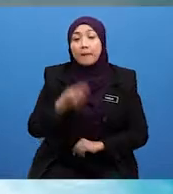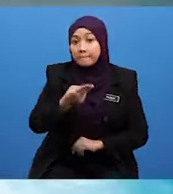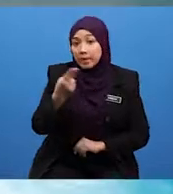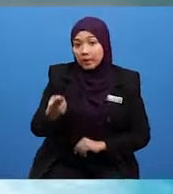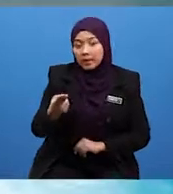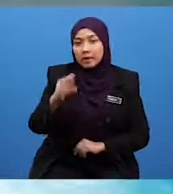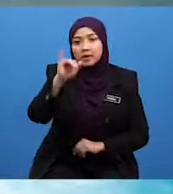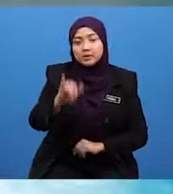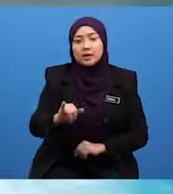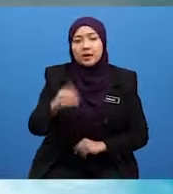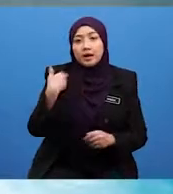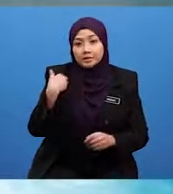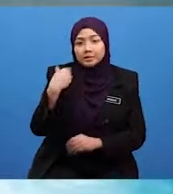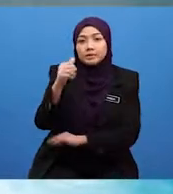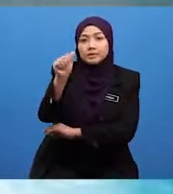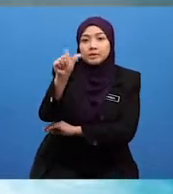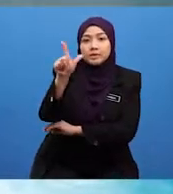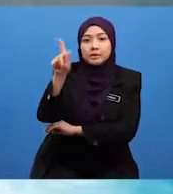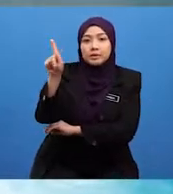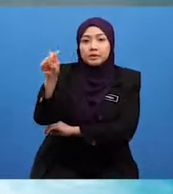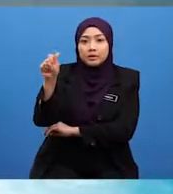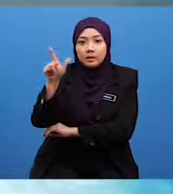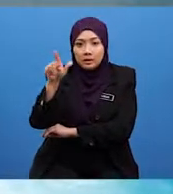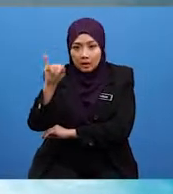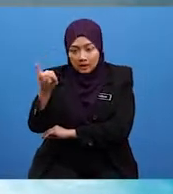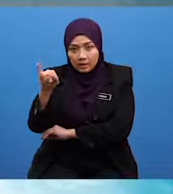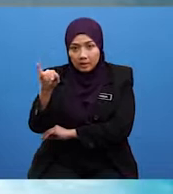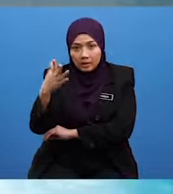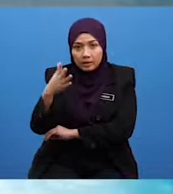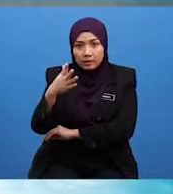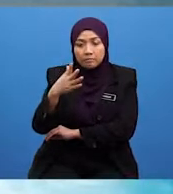Bahan-bahan yang bersifat alkali adalah peria,